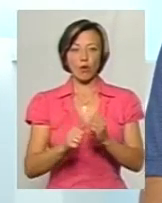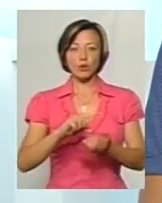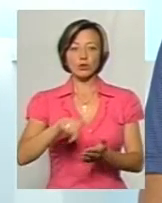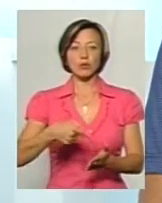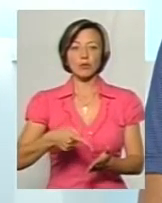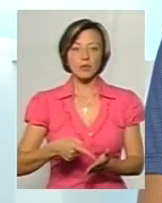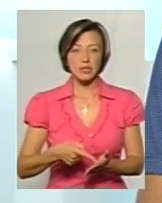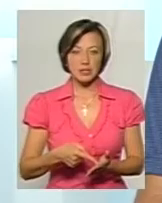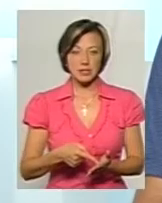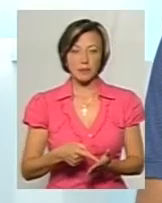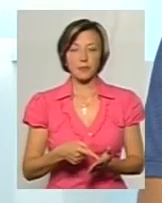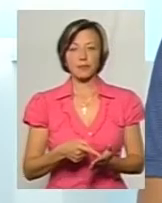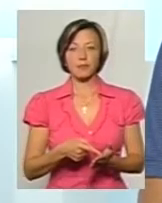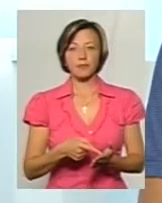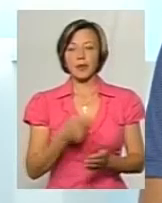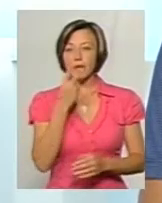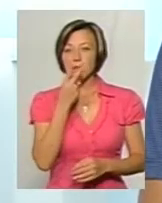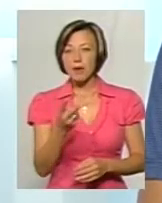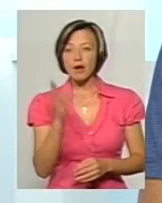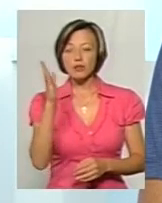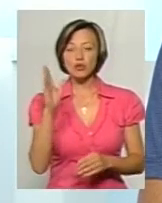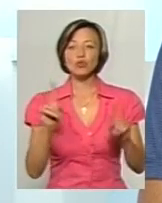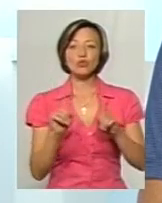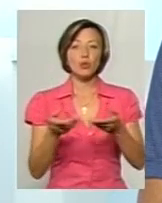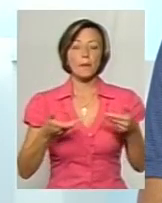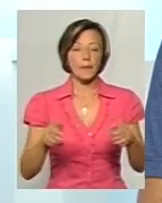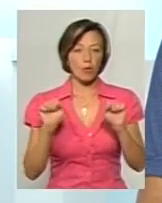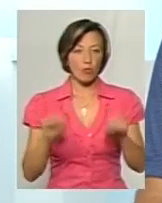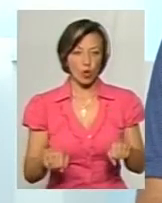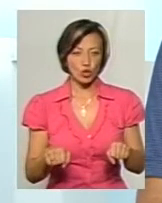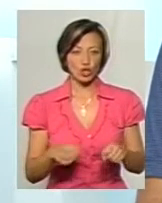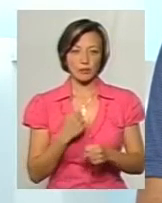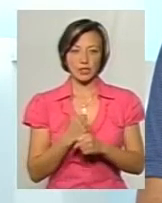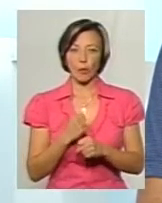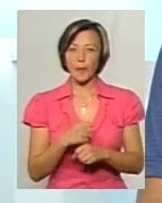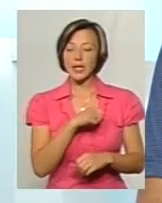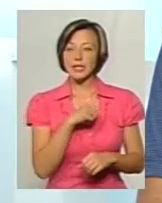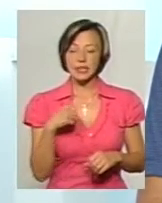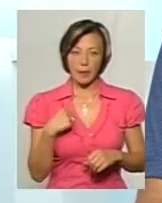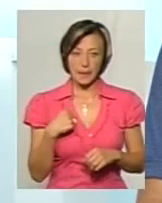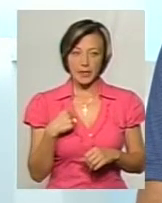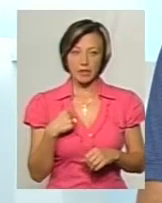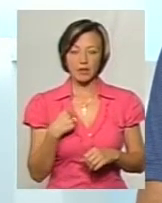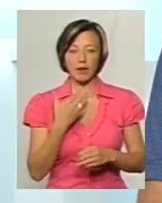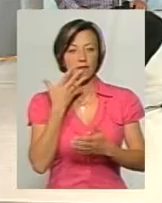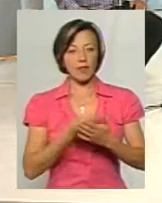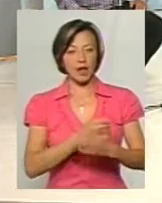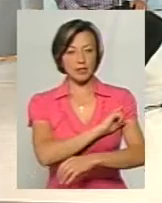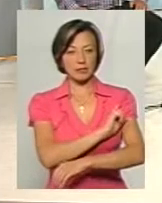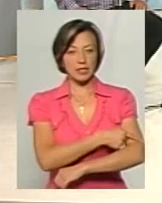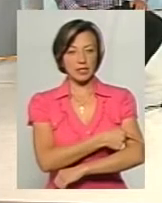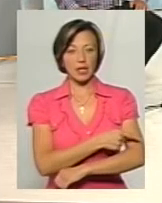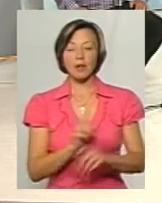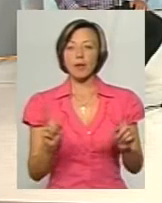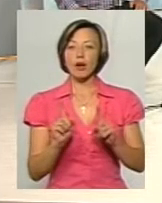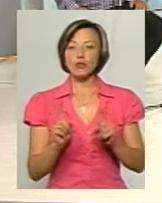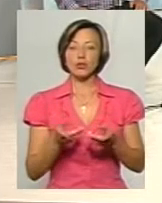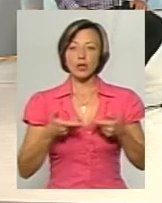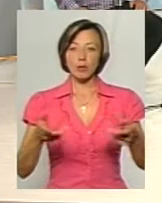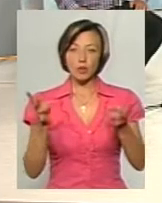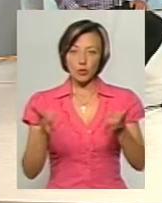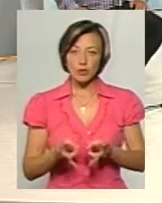міста. Бачити, що ми можемо зробити самі, власними силами, а що нам